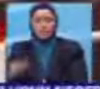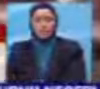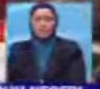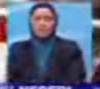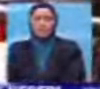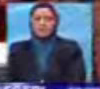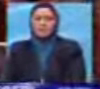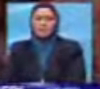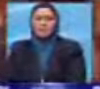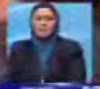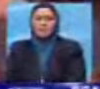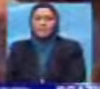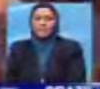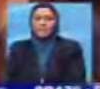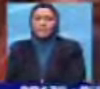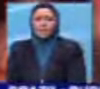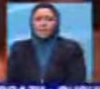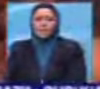kg.